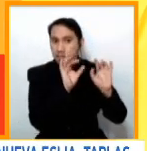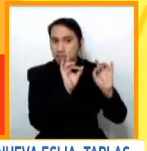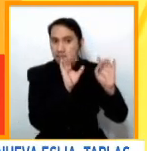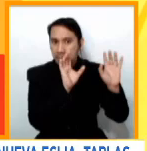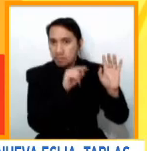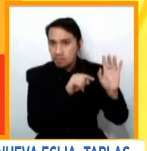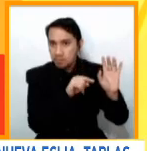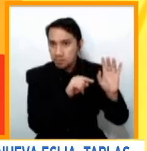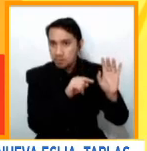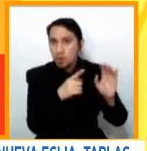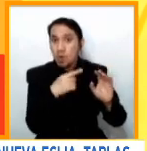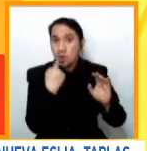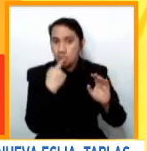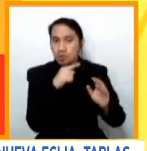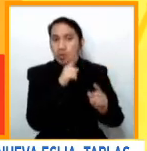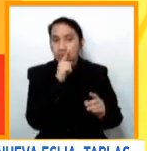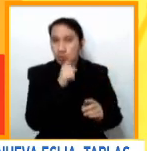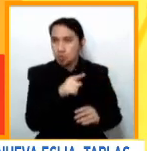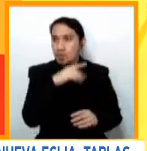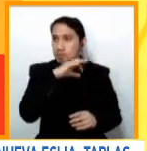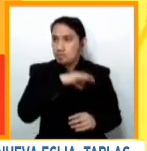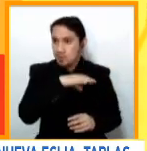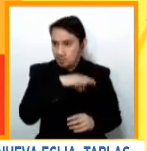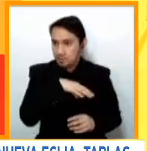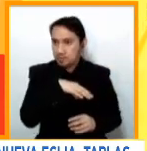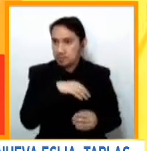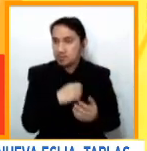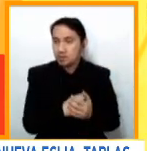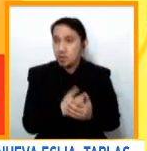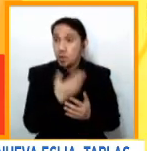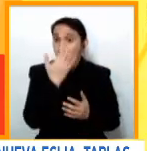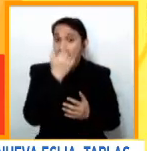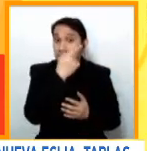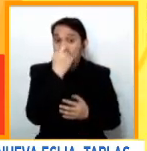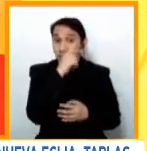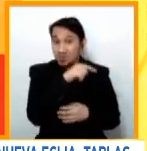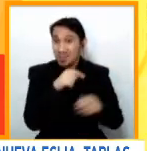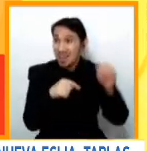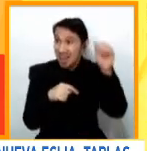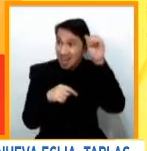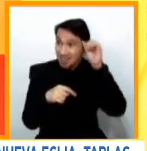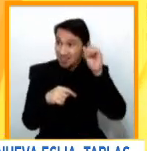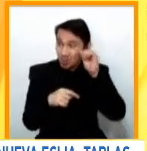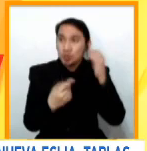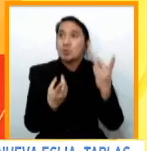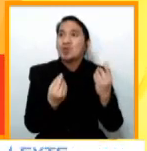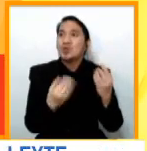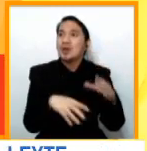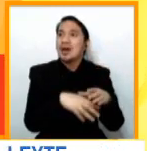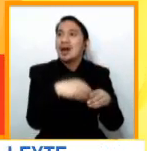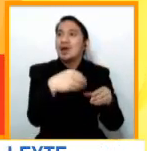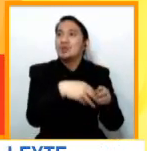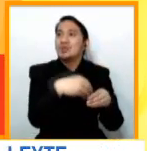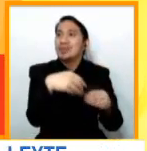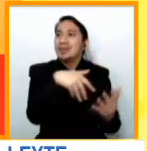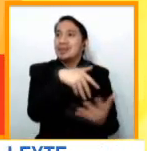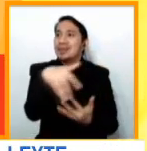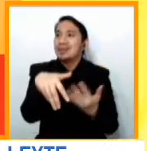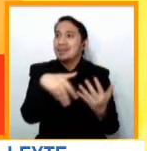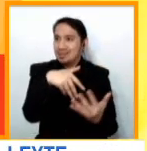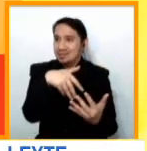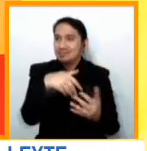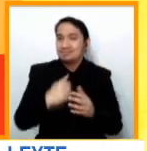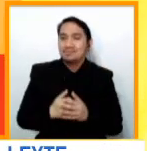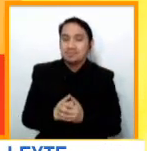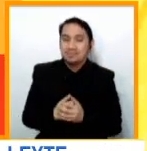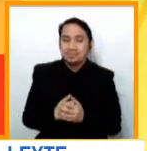talagang makikinabang sa pagbabakuna dahil mas madalas silang lumalabas sa bahay at nakikihalo sa iba. Opo. Ingat ko lang